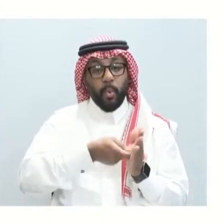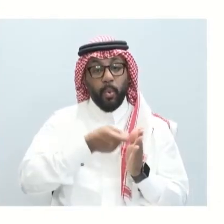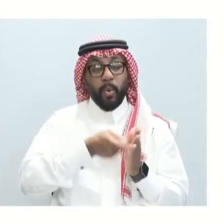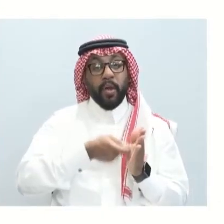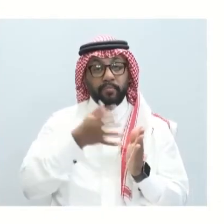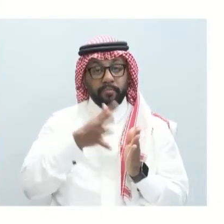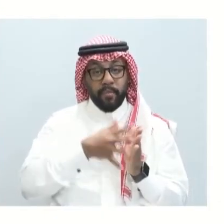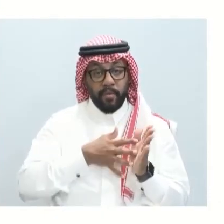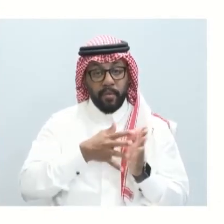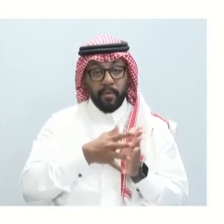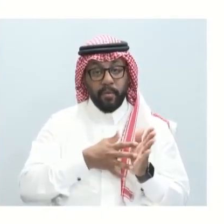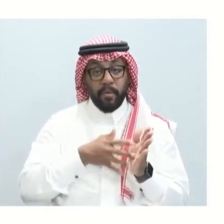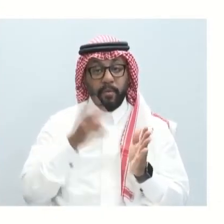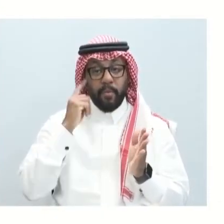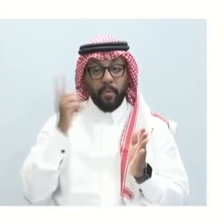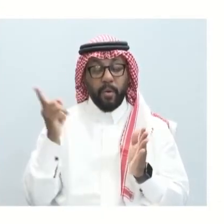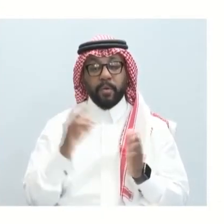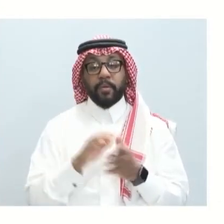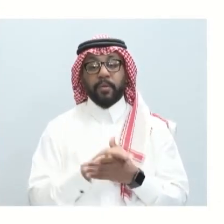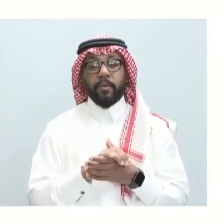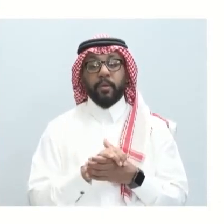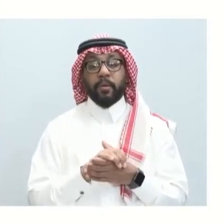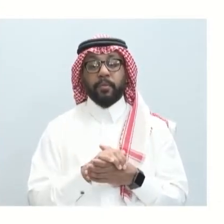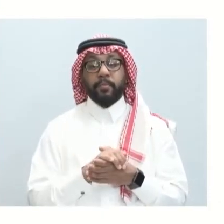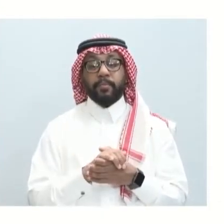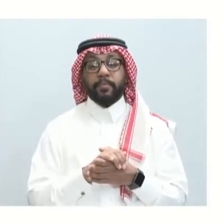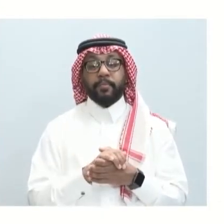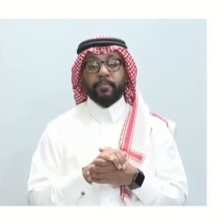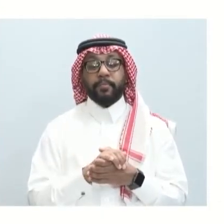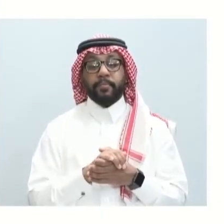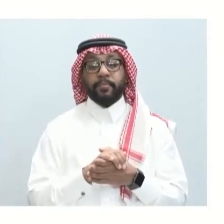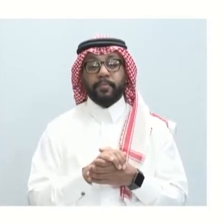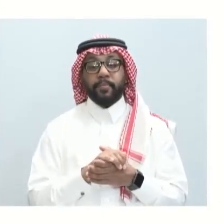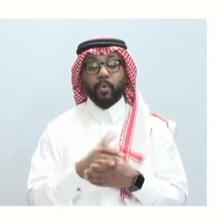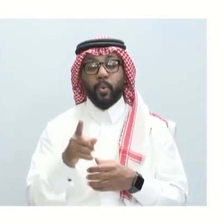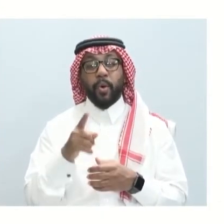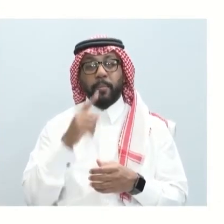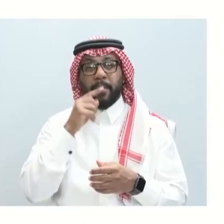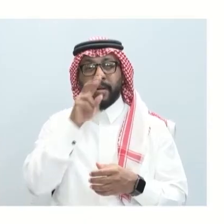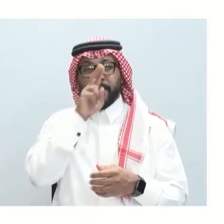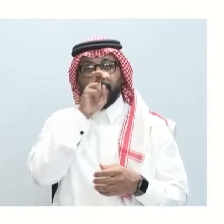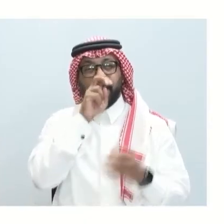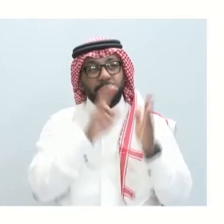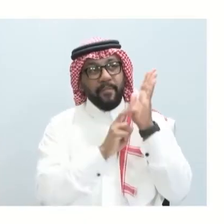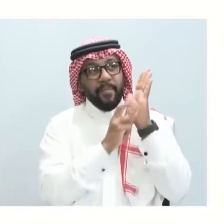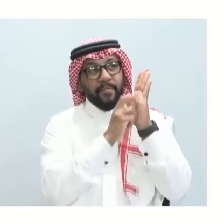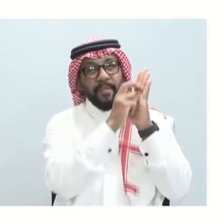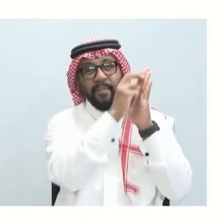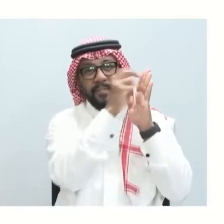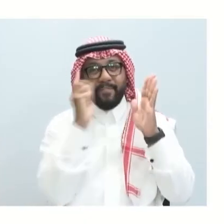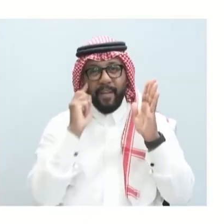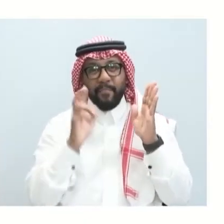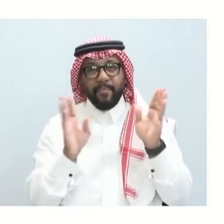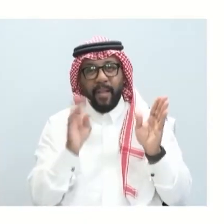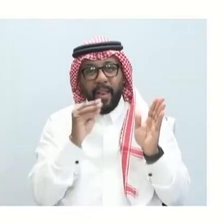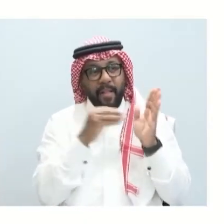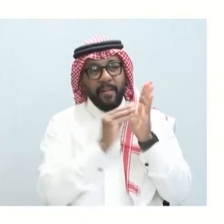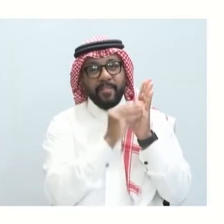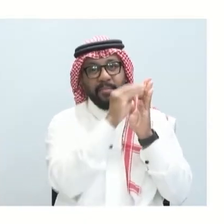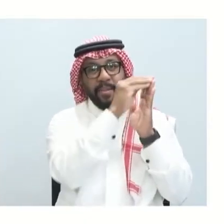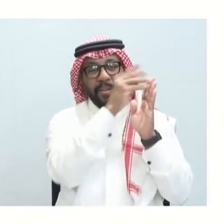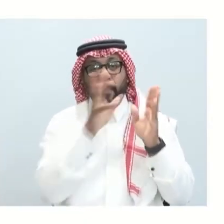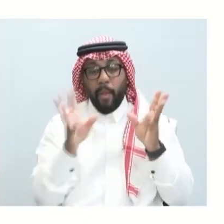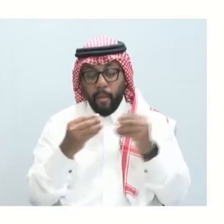لاحل المساله السؤال الثاني التقط سنجاب اثنا عشر ثمره ثم